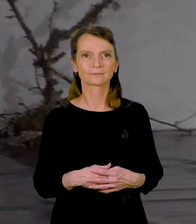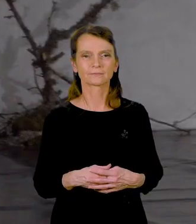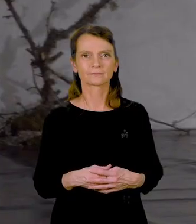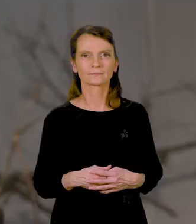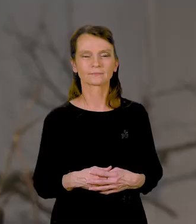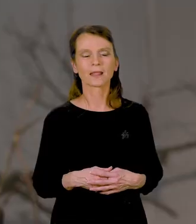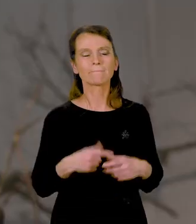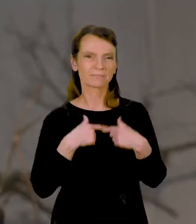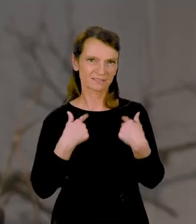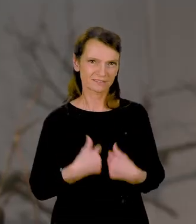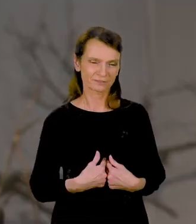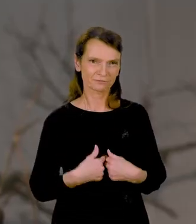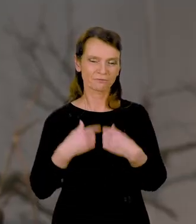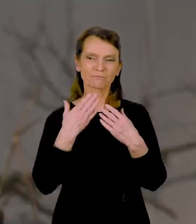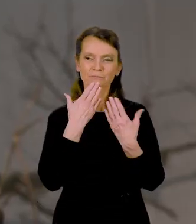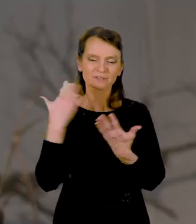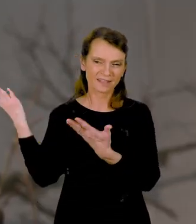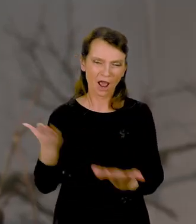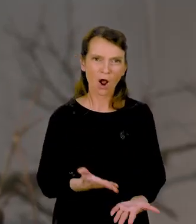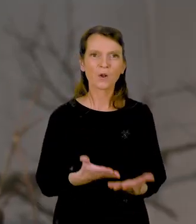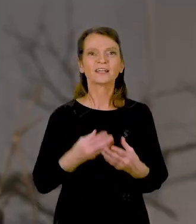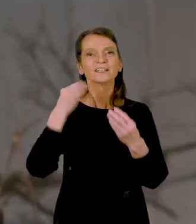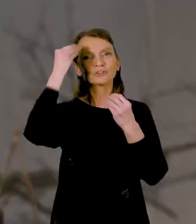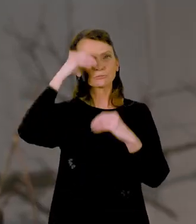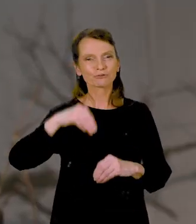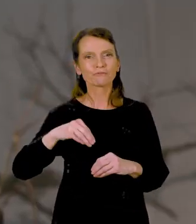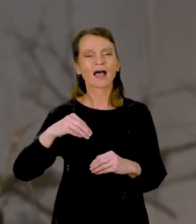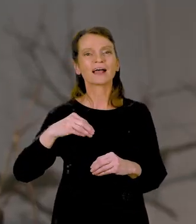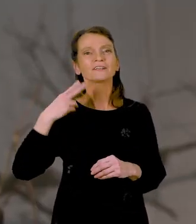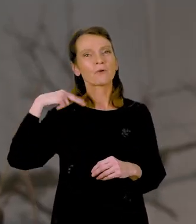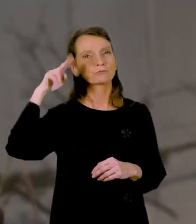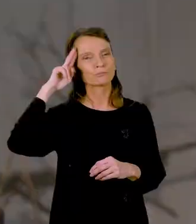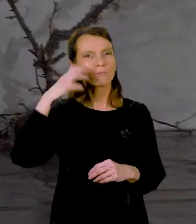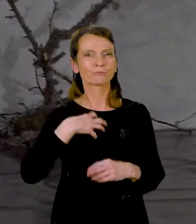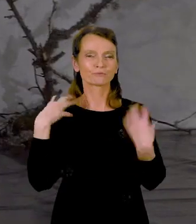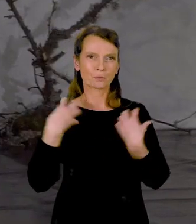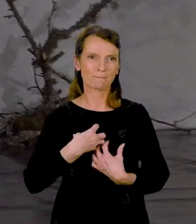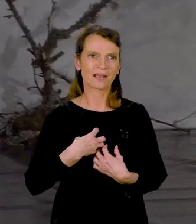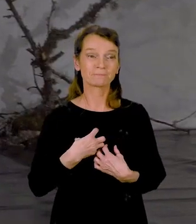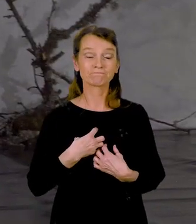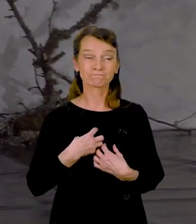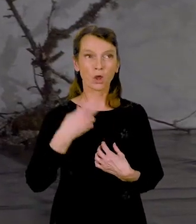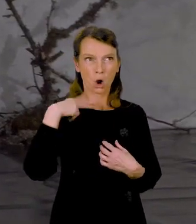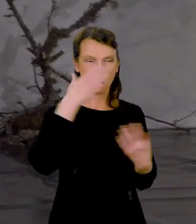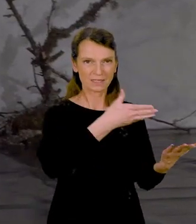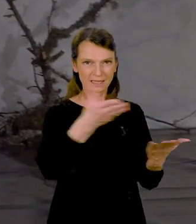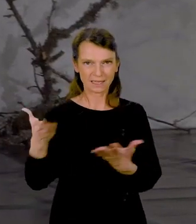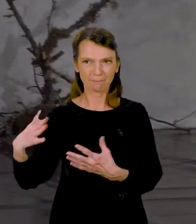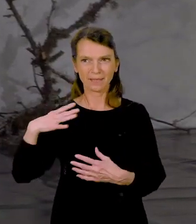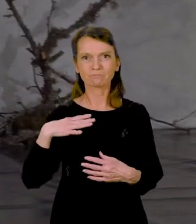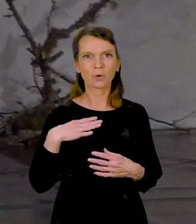Srčno pozdravljeni, dobrodošli, spoštovani gospod župan. Gospe in gospodje, spoštovane in